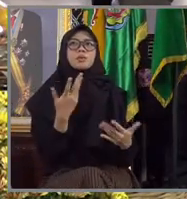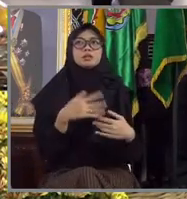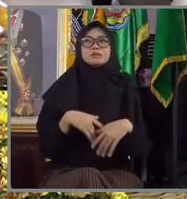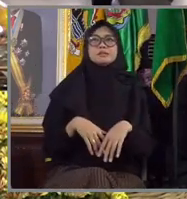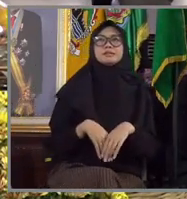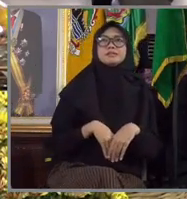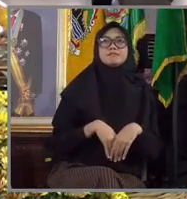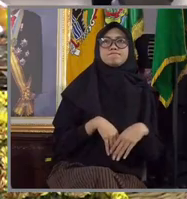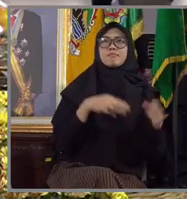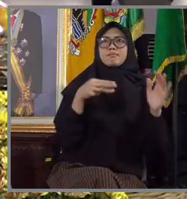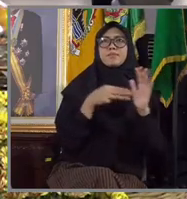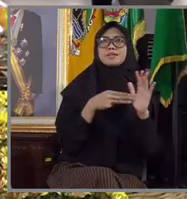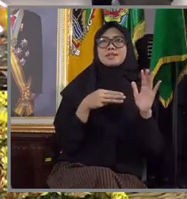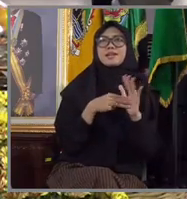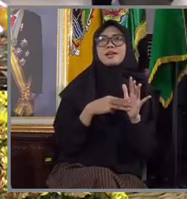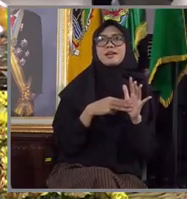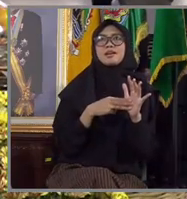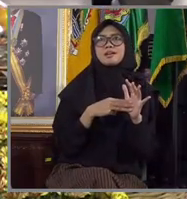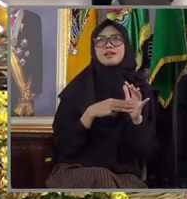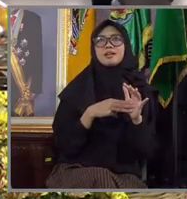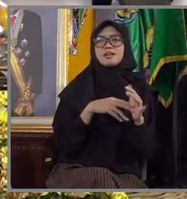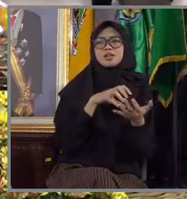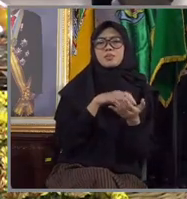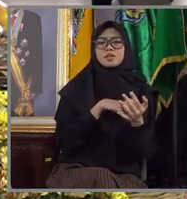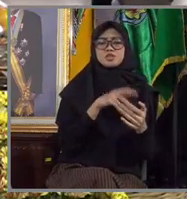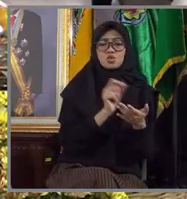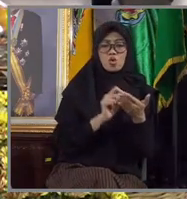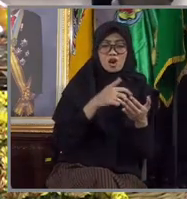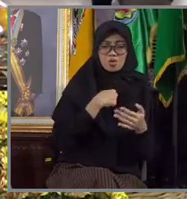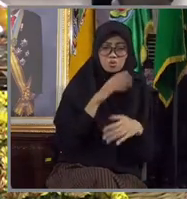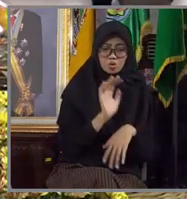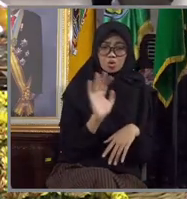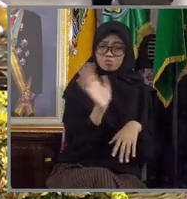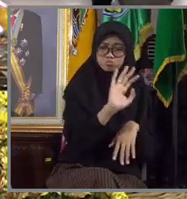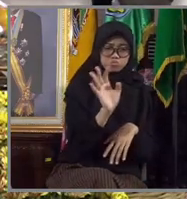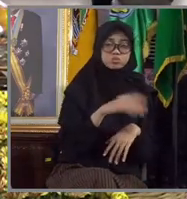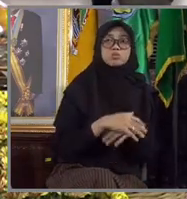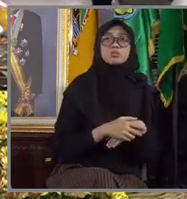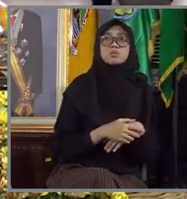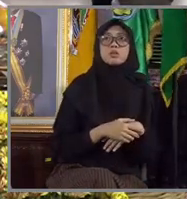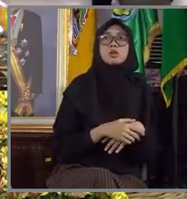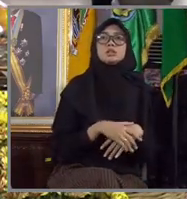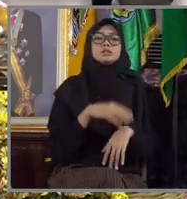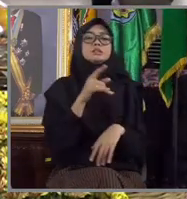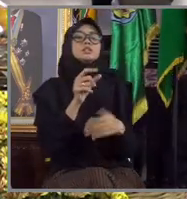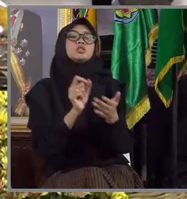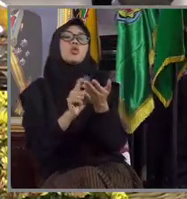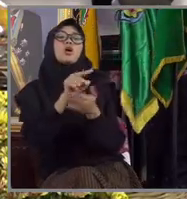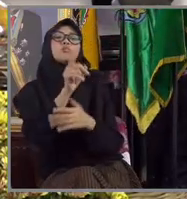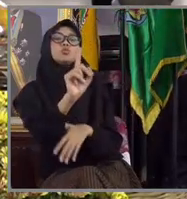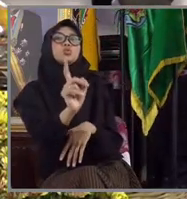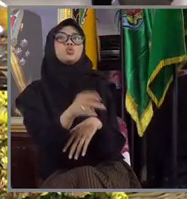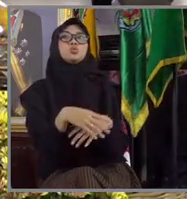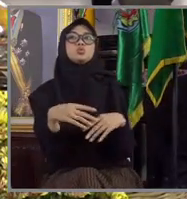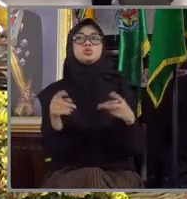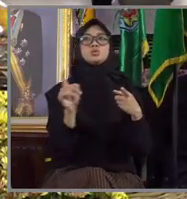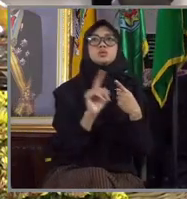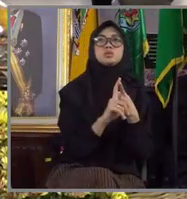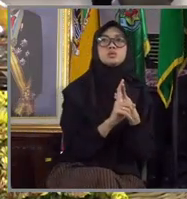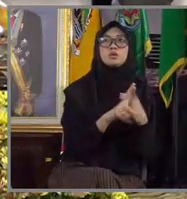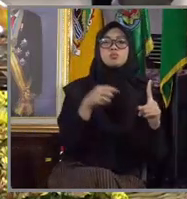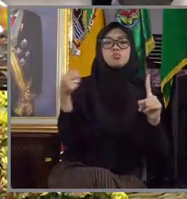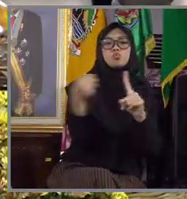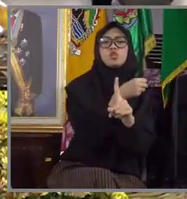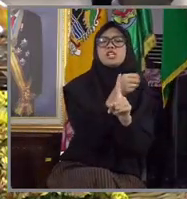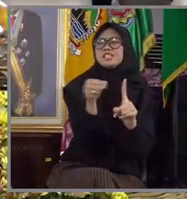sih pakan itu permasalahnya enggak hanya cuma di sekolahan saya kemungkinan Banyak pedagang sekolahmu dulu aja salah satunya bullying